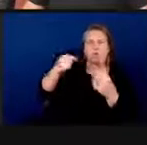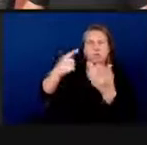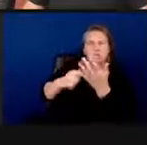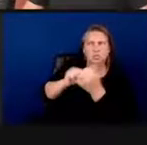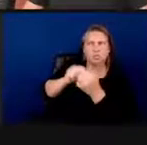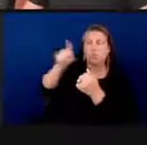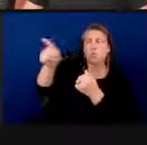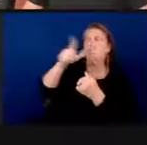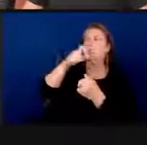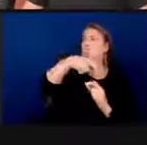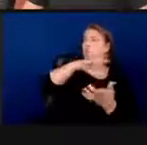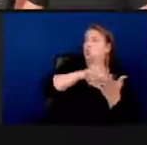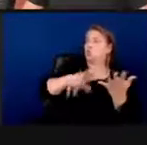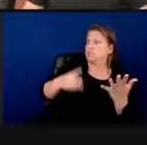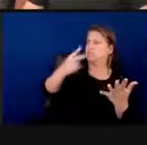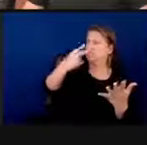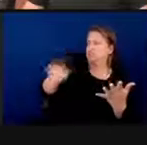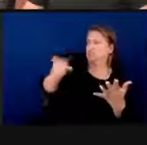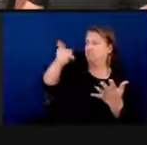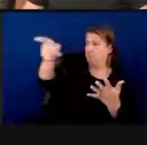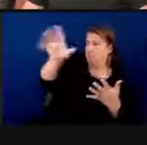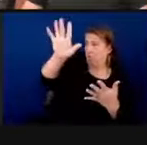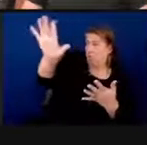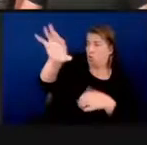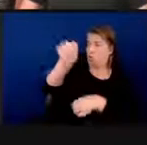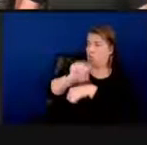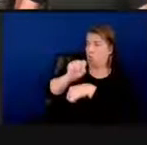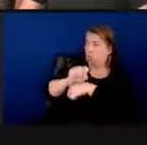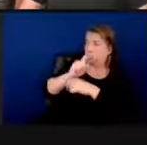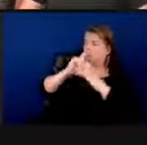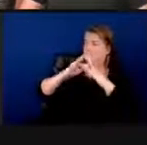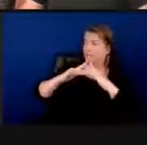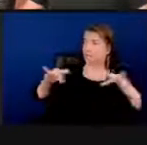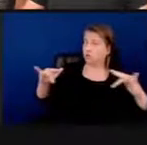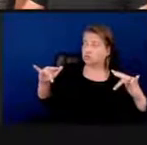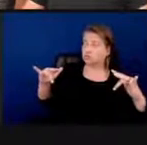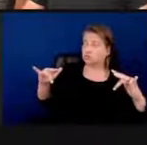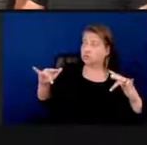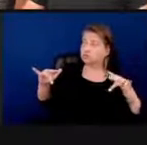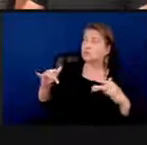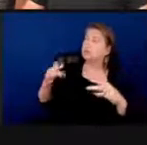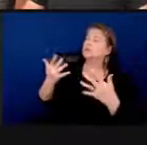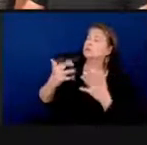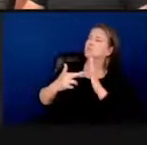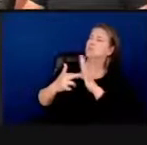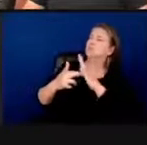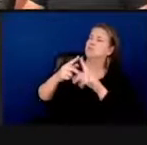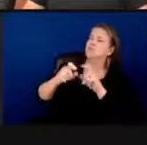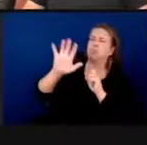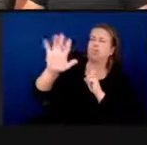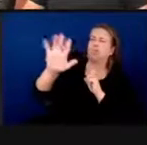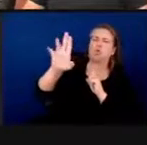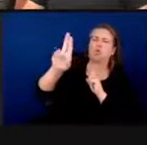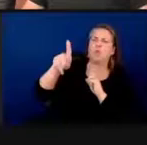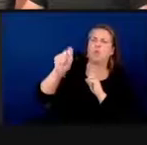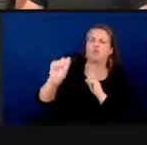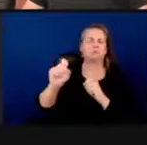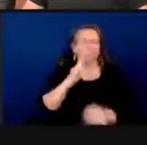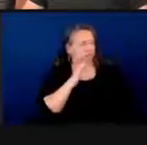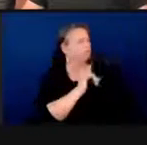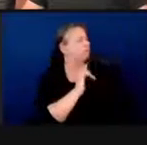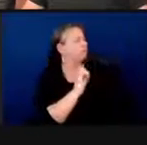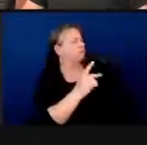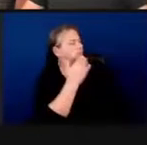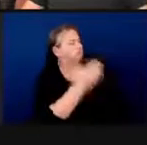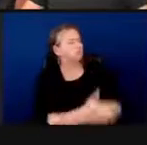في الأعمال، وأتحدث مع جي سي بي اس لأعرف من هم الأشخاص الذين ينخرطون في هذا الاختصاص لكي نأخذهم